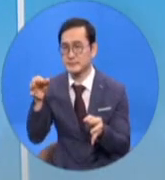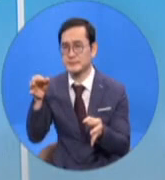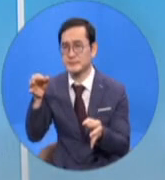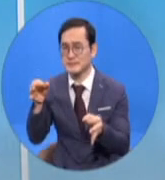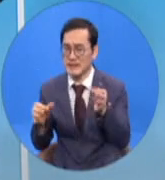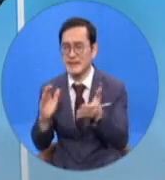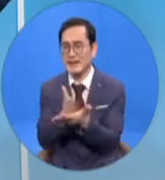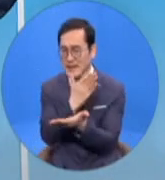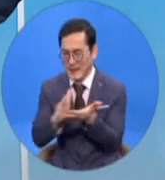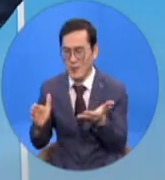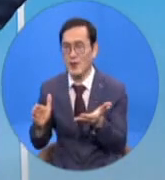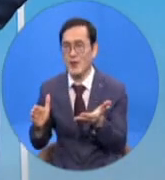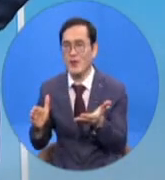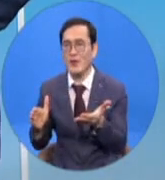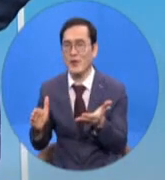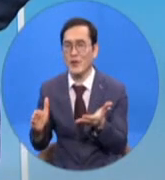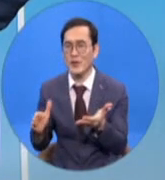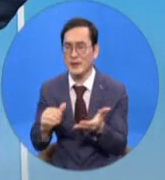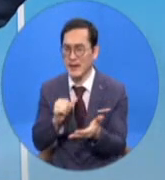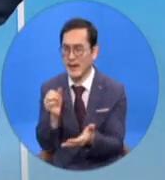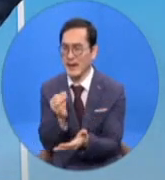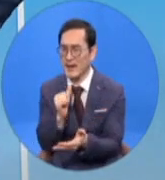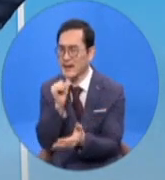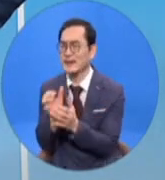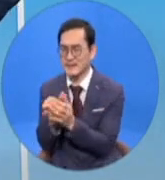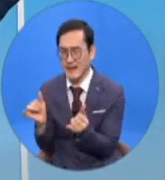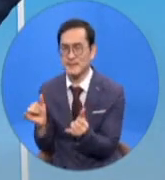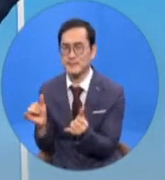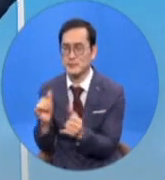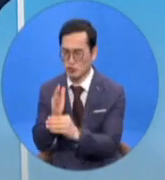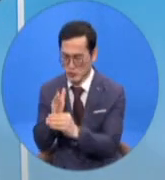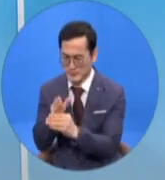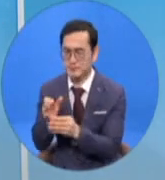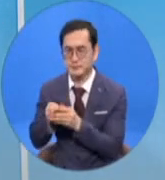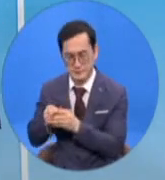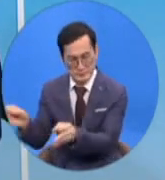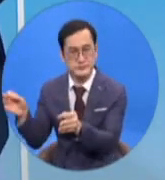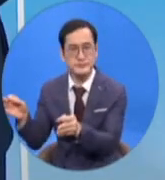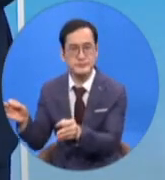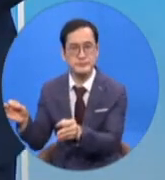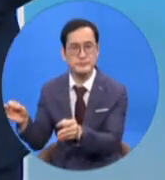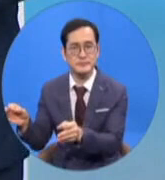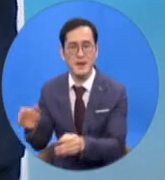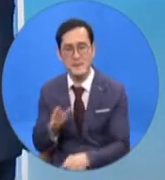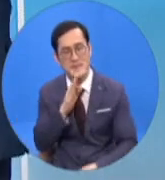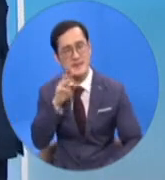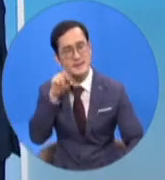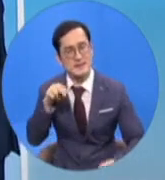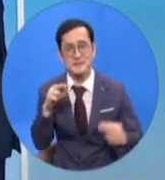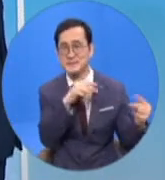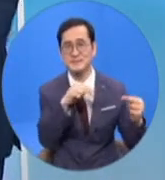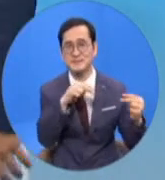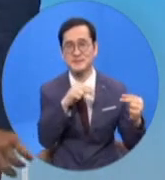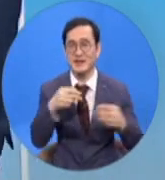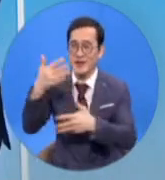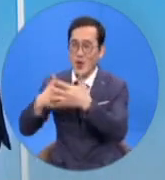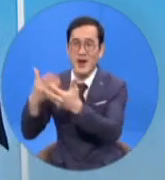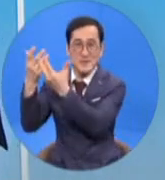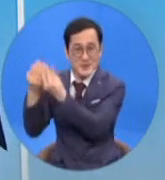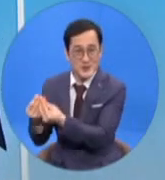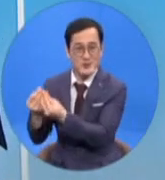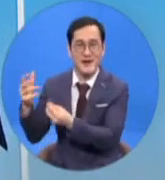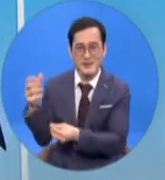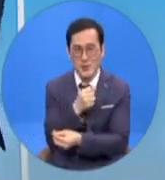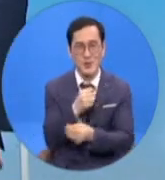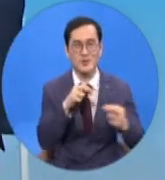차별 해서 선별 지원 하는 것 중 어떤 방안이 타당한가 뭐 이 이야기를 영화의 쉽게 비유해서 지금